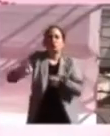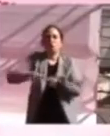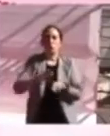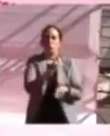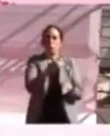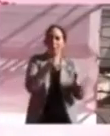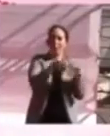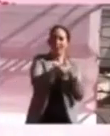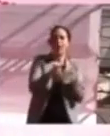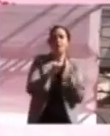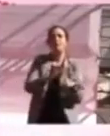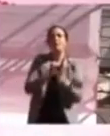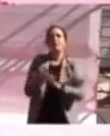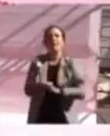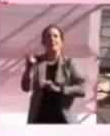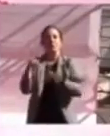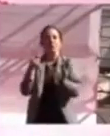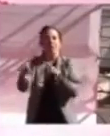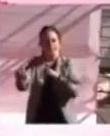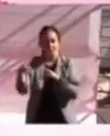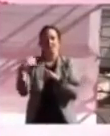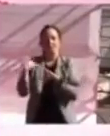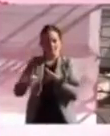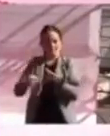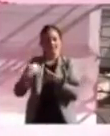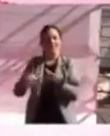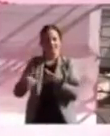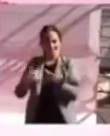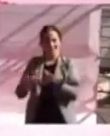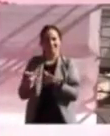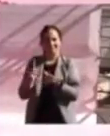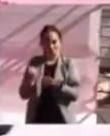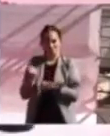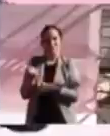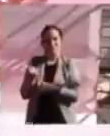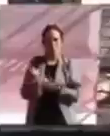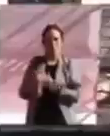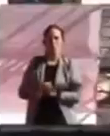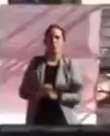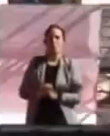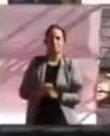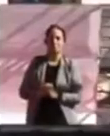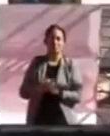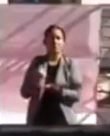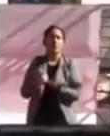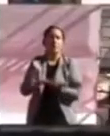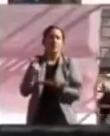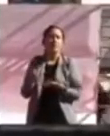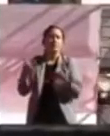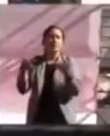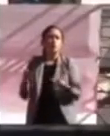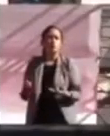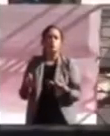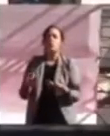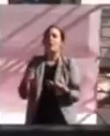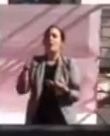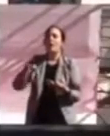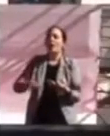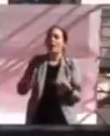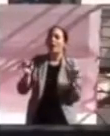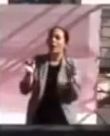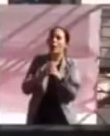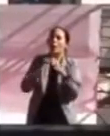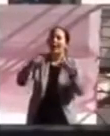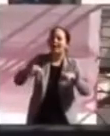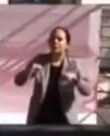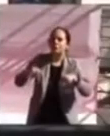stata una cosa importante giusta questa volta stiamo parlando di numeri che sono